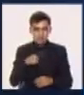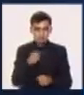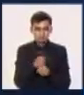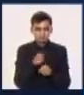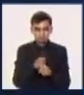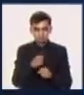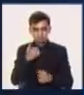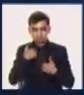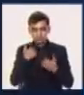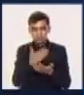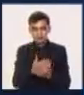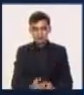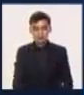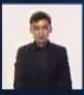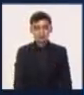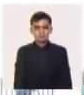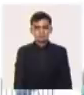силами.